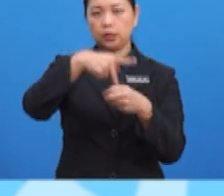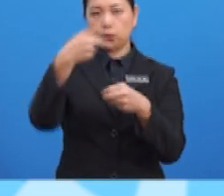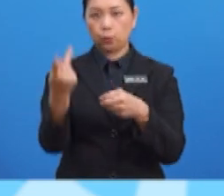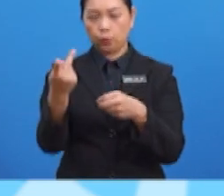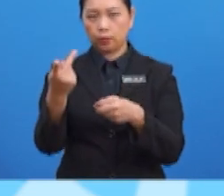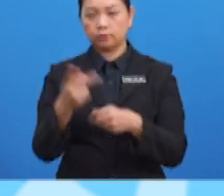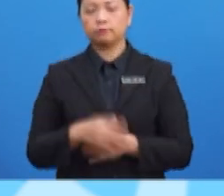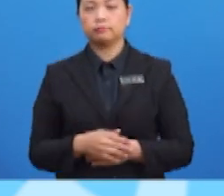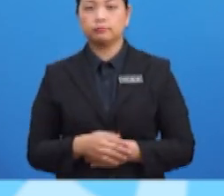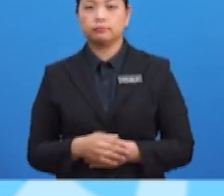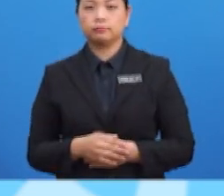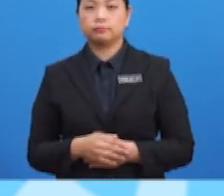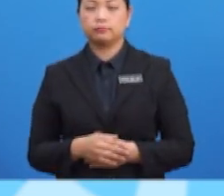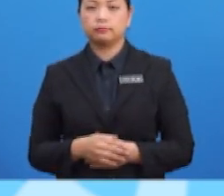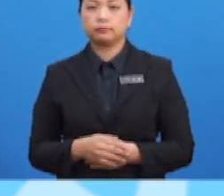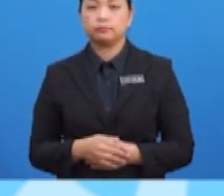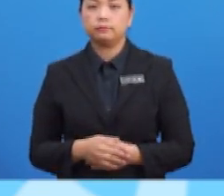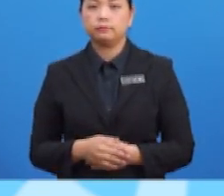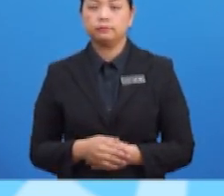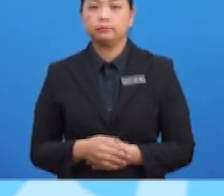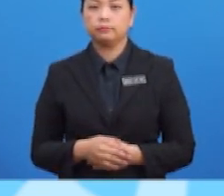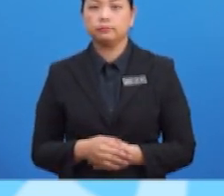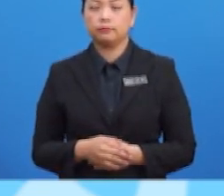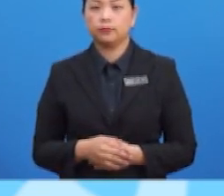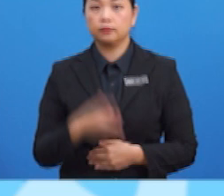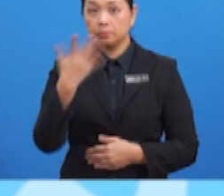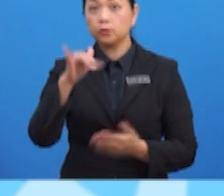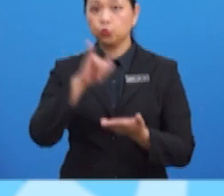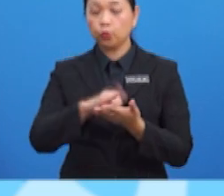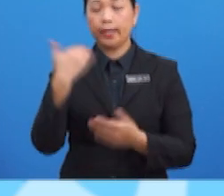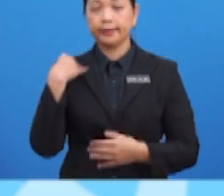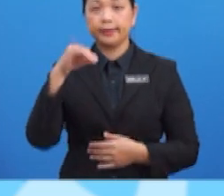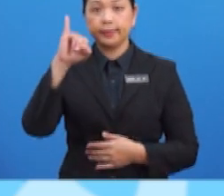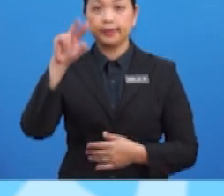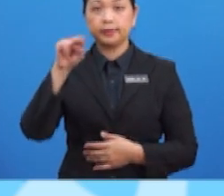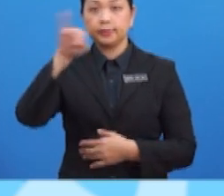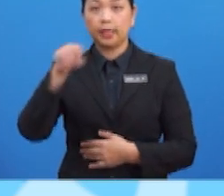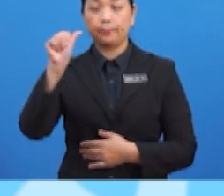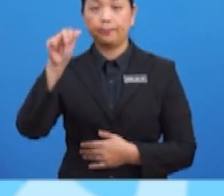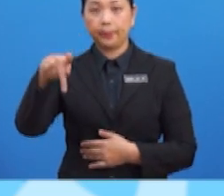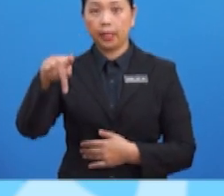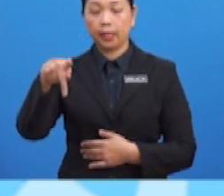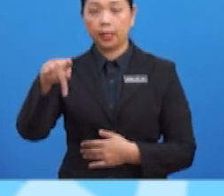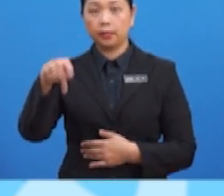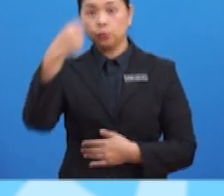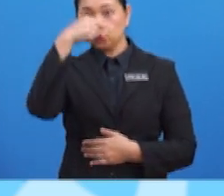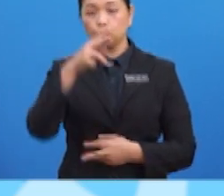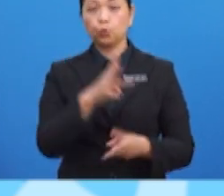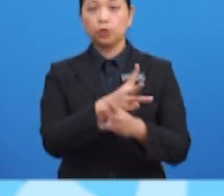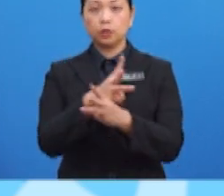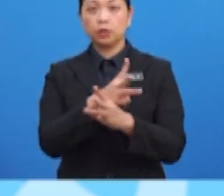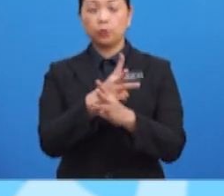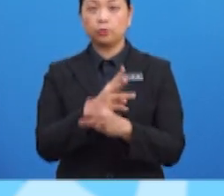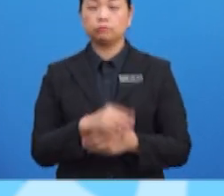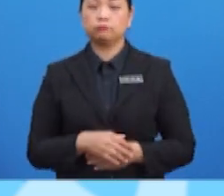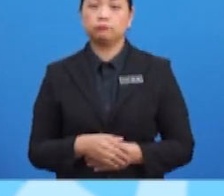ke sambungan sistem pneumatik. Injap kawalan aliran pula berfungsi untuk mengawal kadar